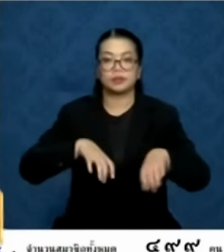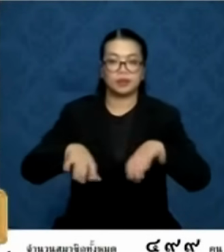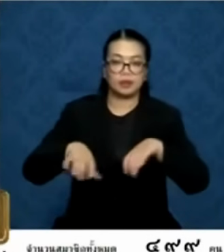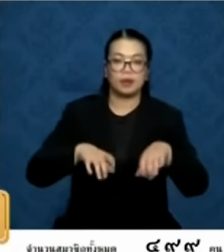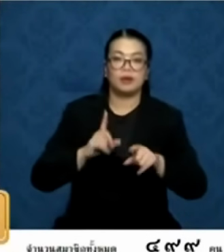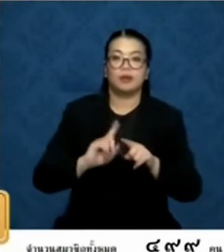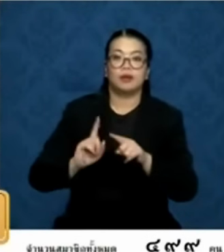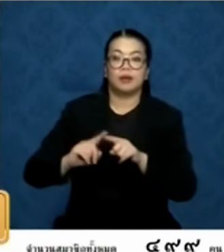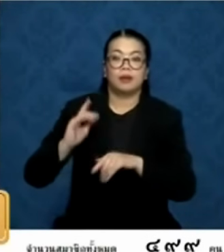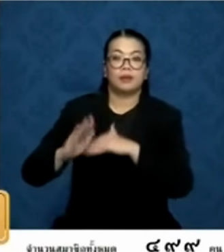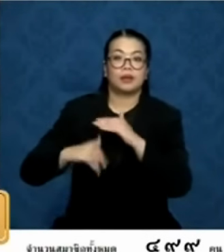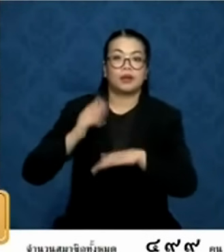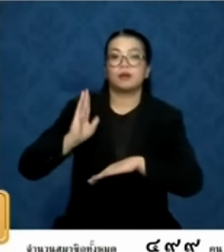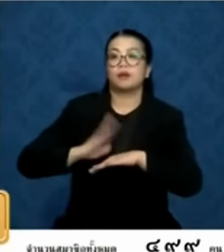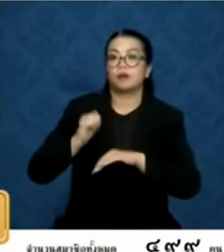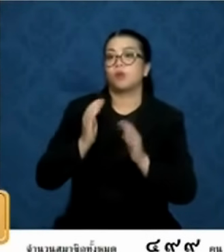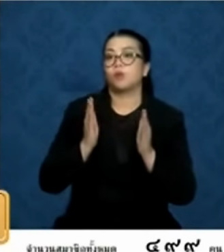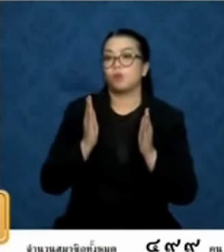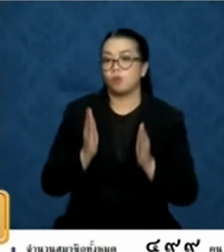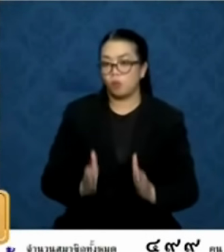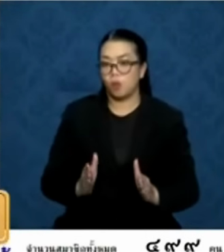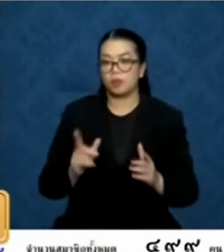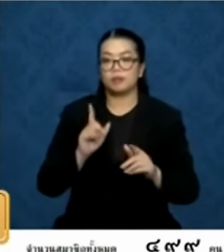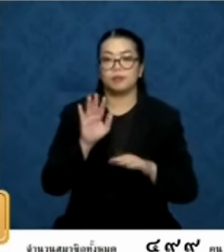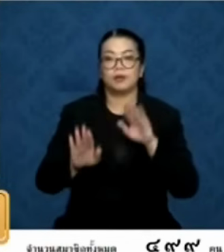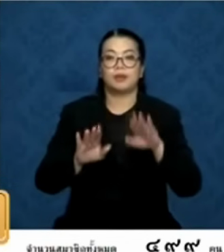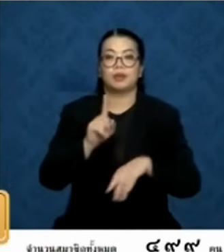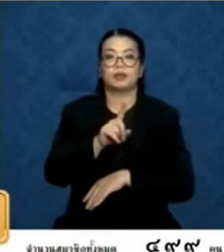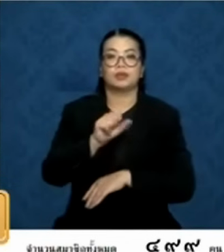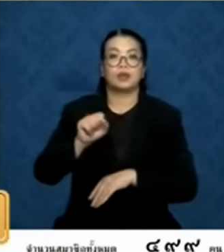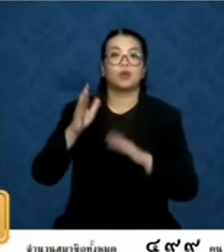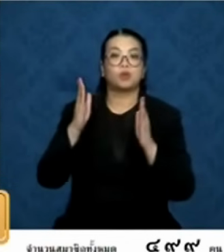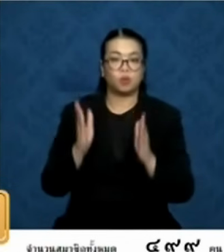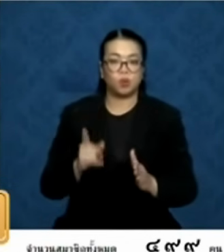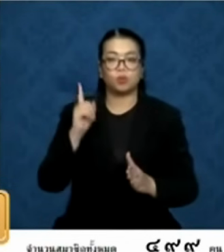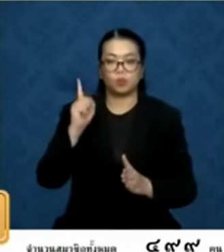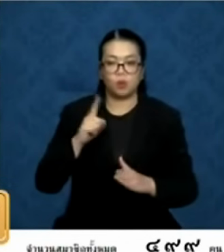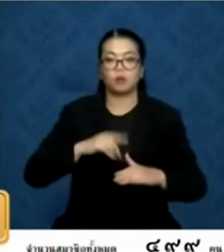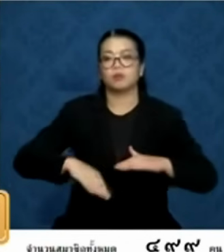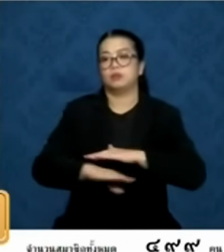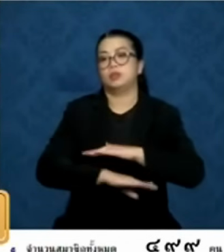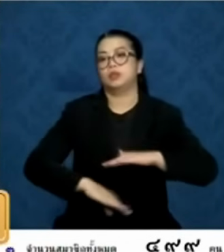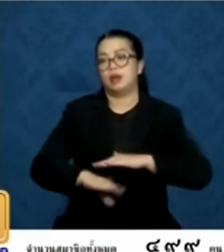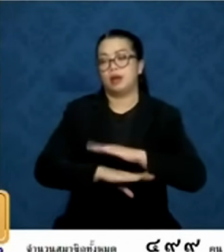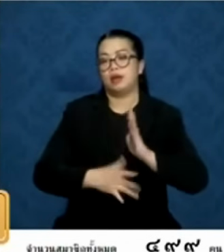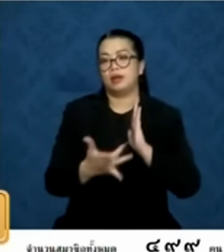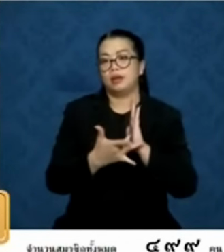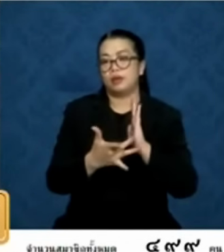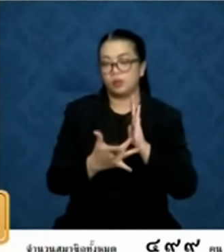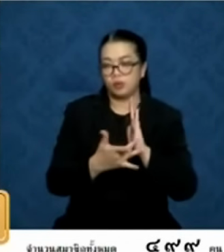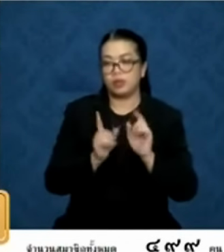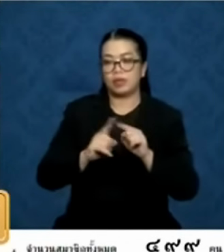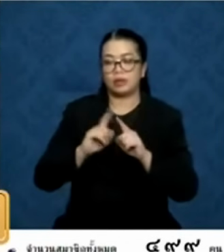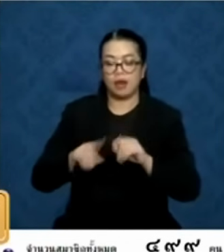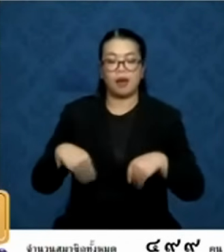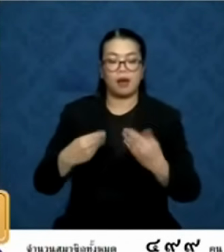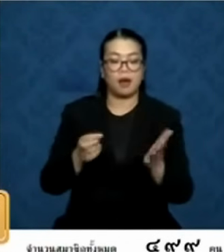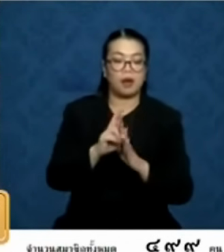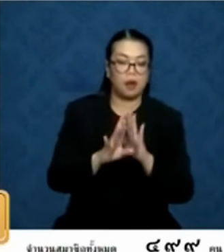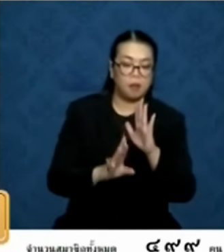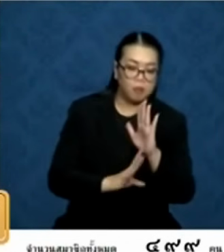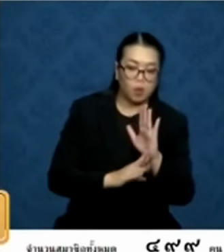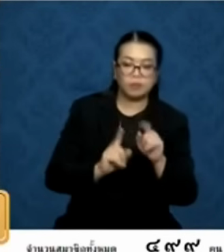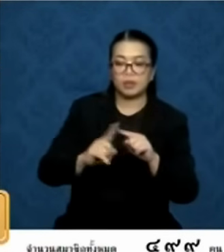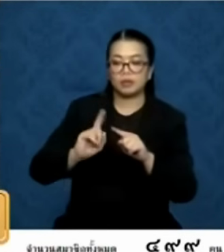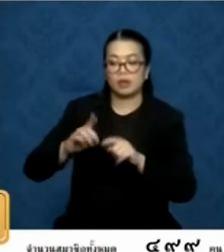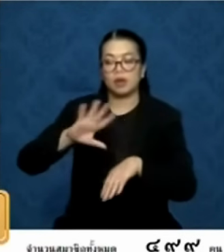พโดยการพัฒนาทักษะบุคลากรภาครัฐไม่น้อยกว่า 100,000 คนพัฒนาโครงสร้างพื้นฐานด้านดิจิตอลให้บริการระบบคลาวด์กลางภ